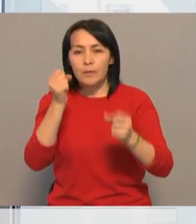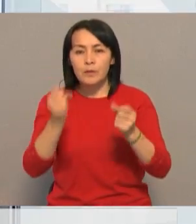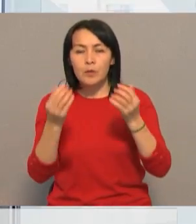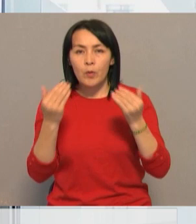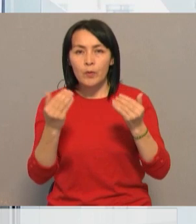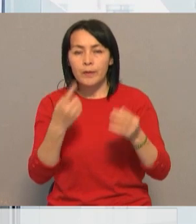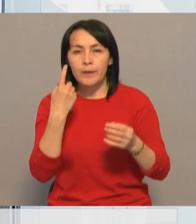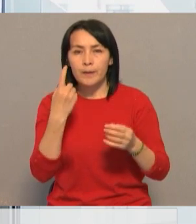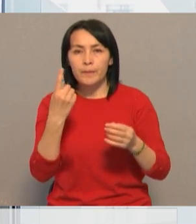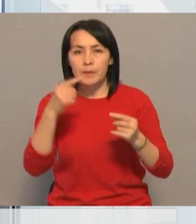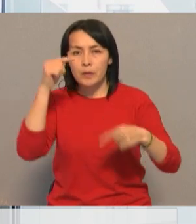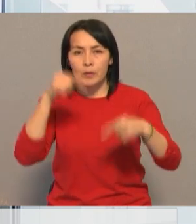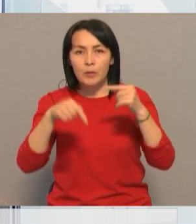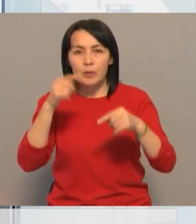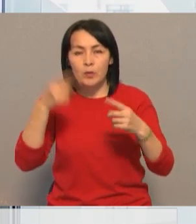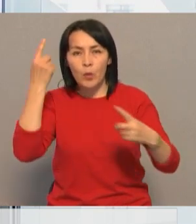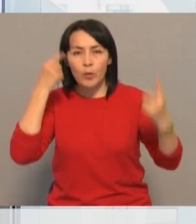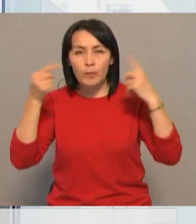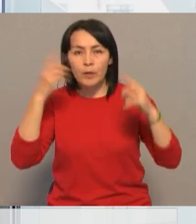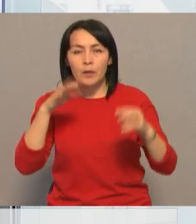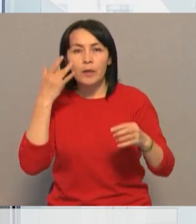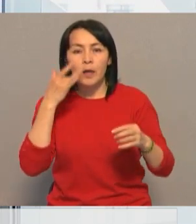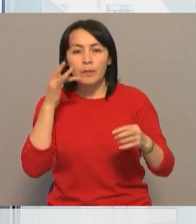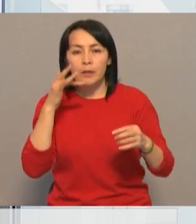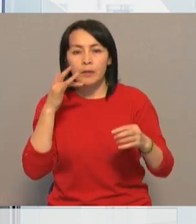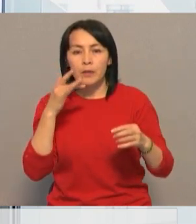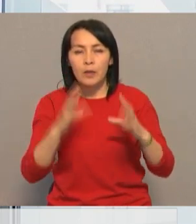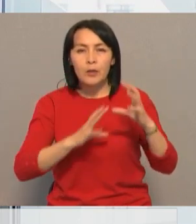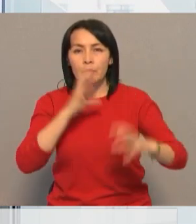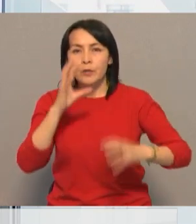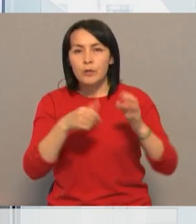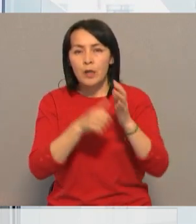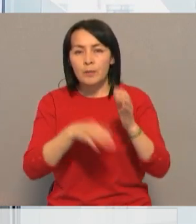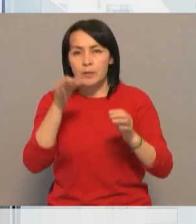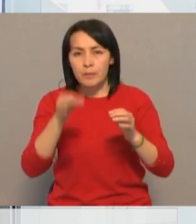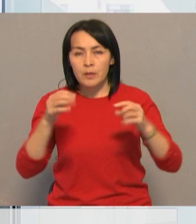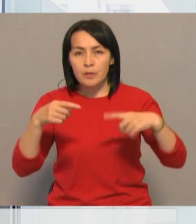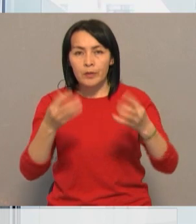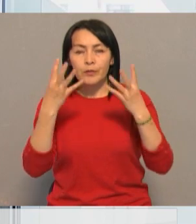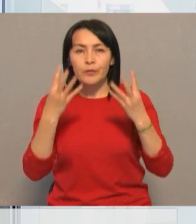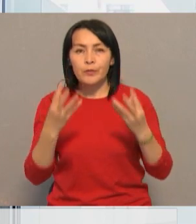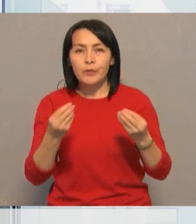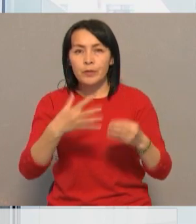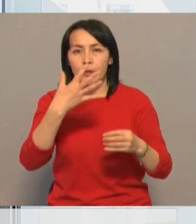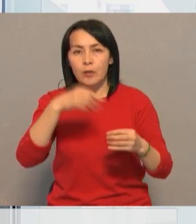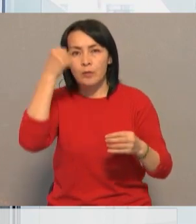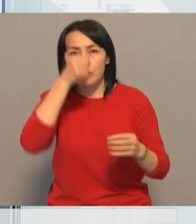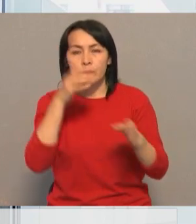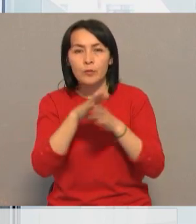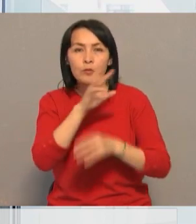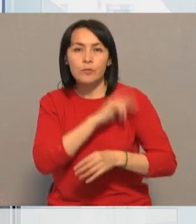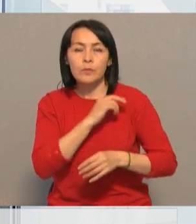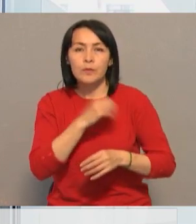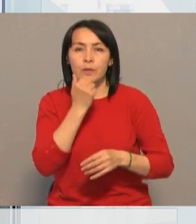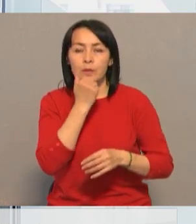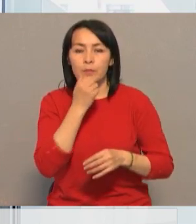ол ең бірінші дождевой машина ойлап табылған Америкада. Дүниежүзінің 60%-ын құрайды. Қазіргі таңда 50 жыл бойы жұмыс істеп тұрған